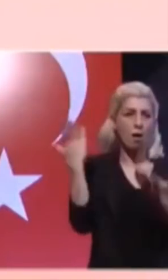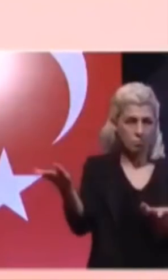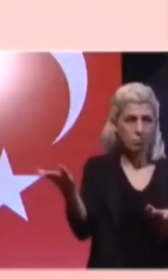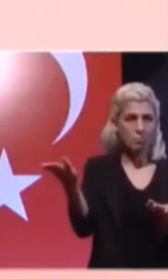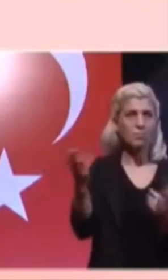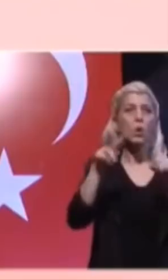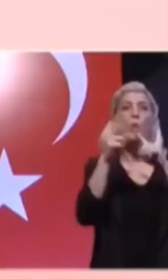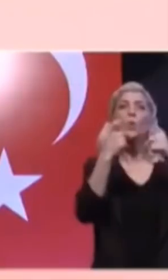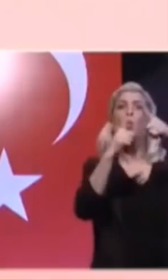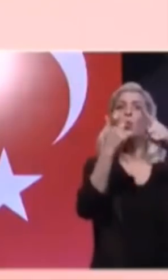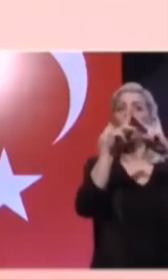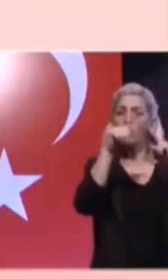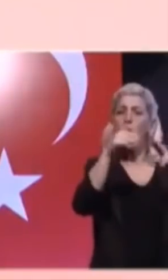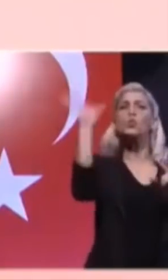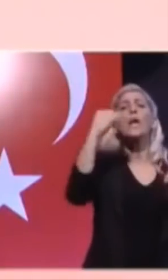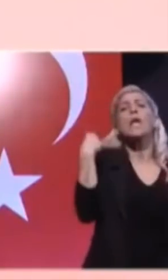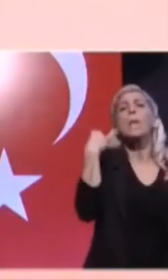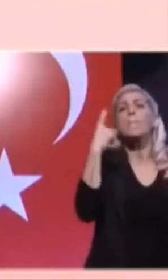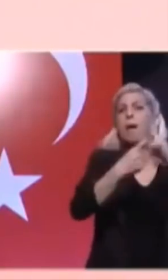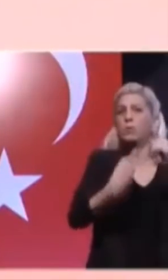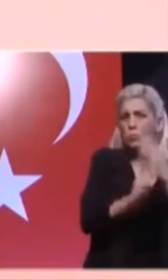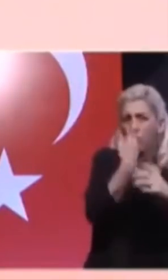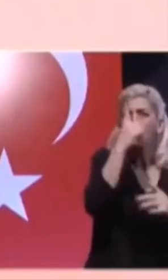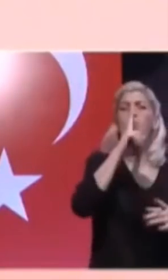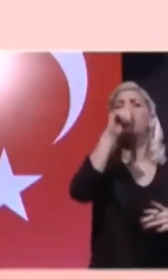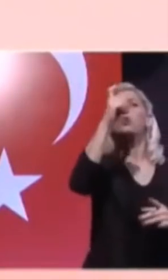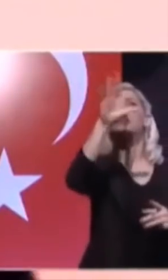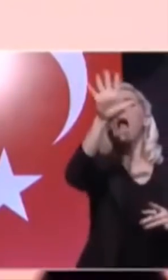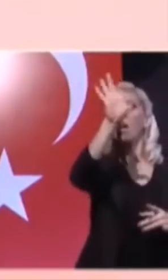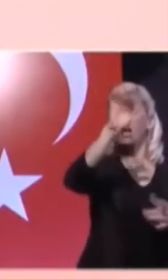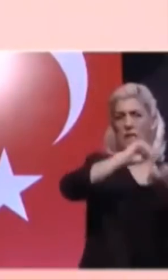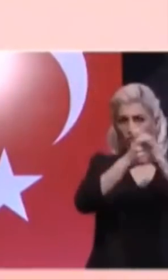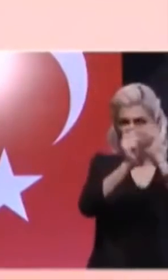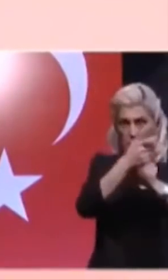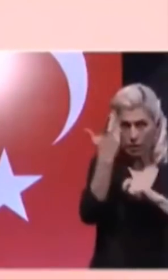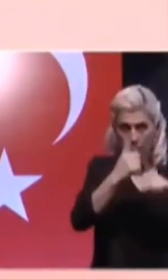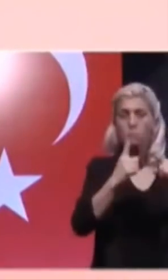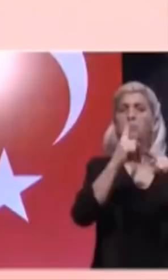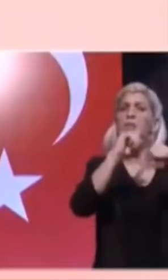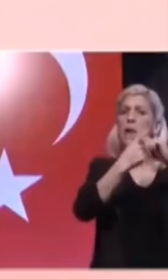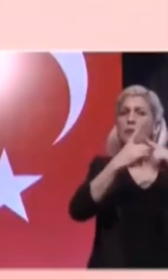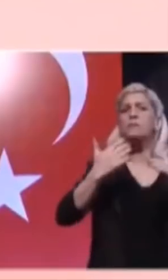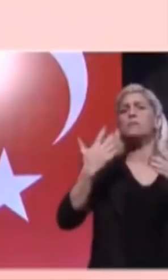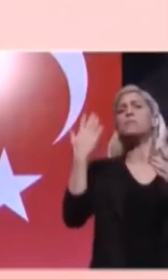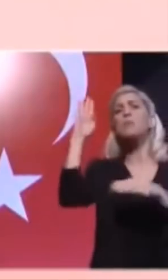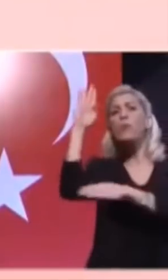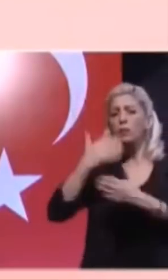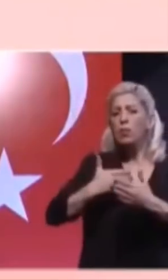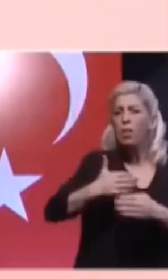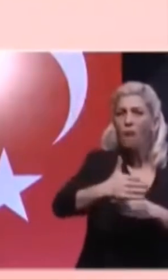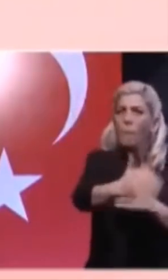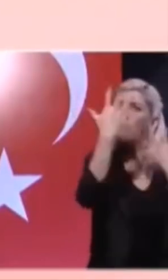süresince arkadaşlar, milletimiz demokrasiyi tanımıştır, sevmiştir ve onun devamına karar